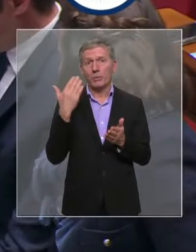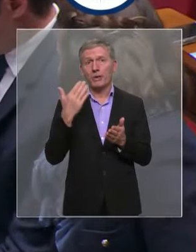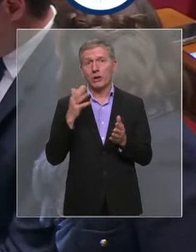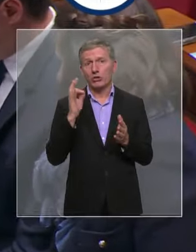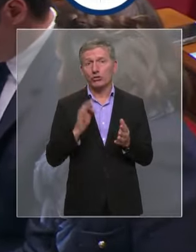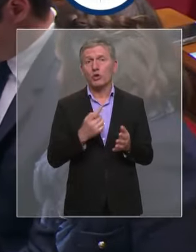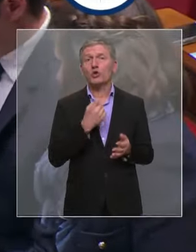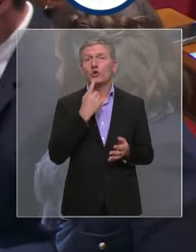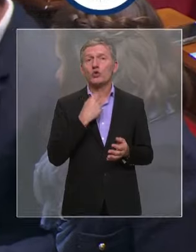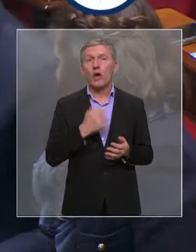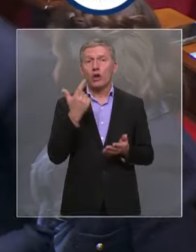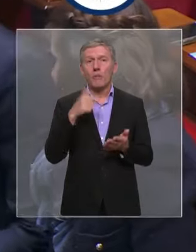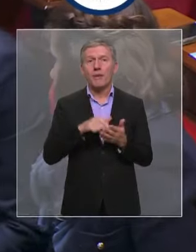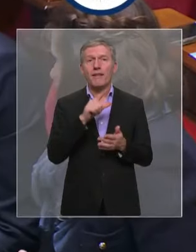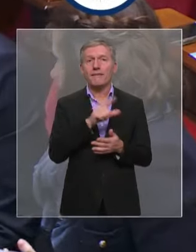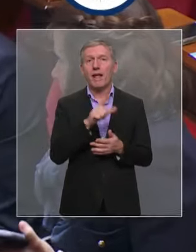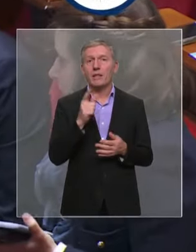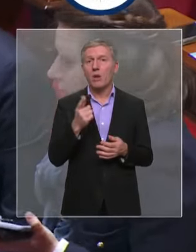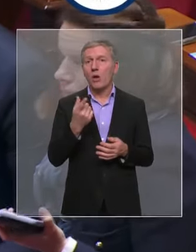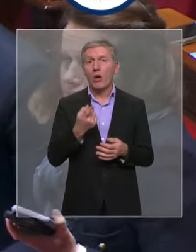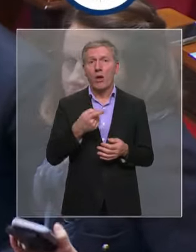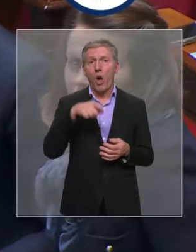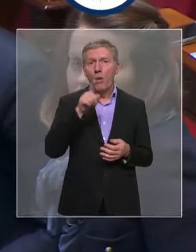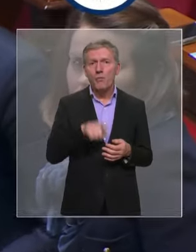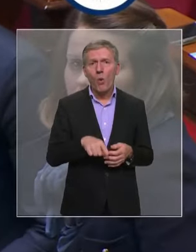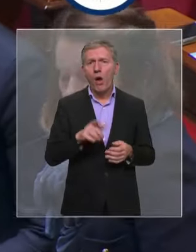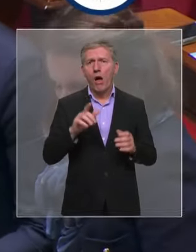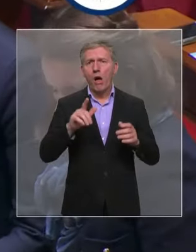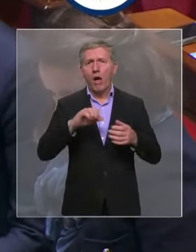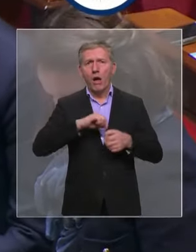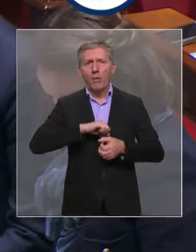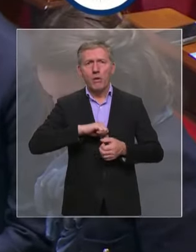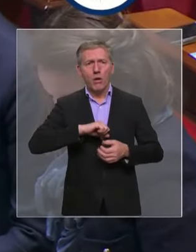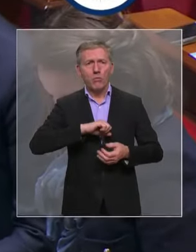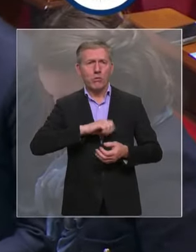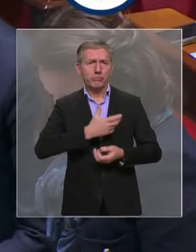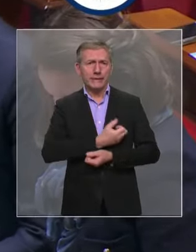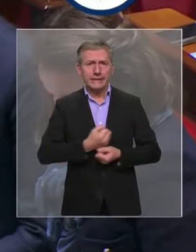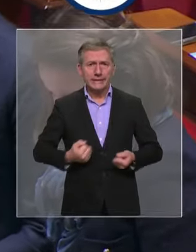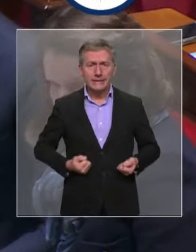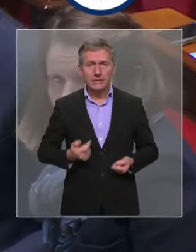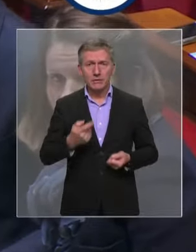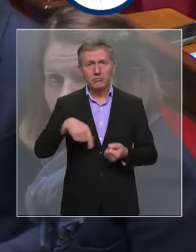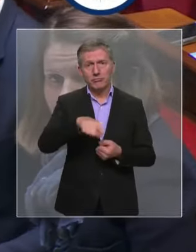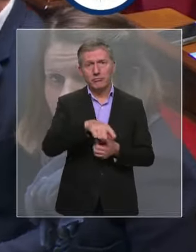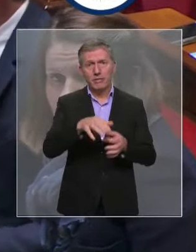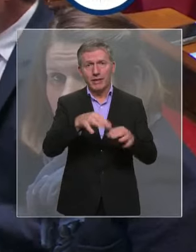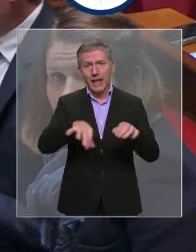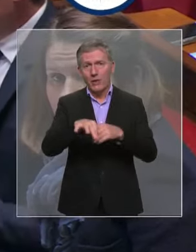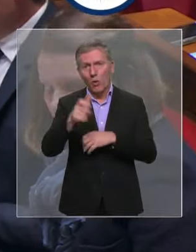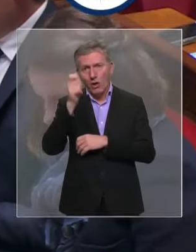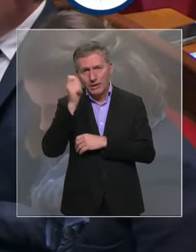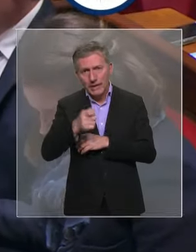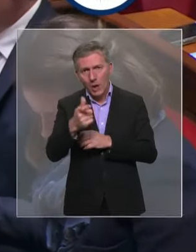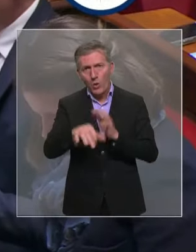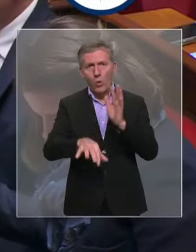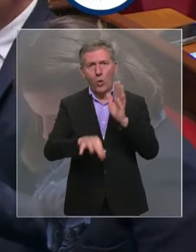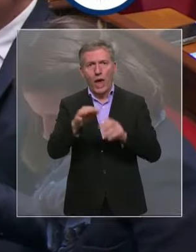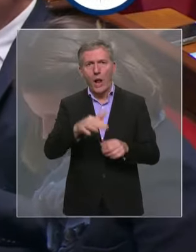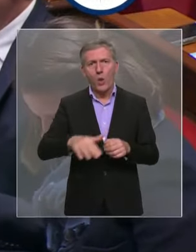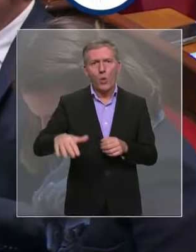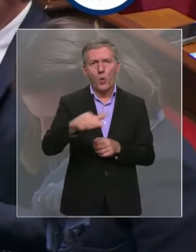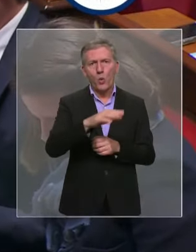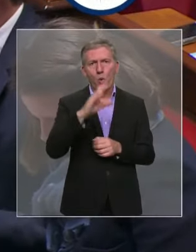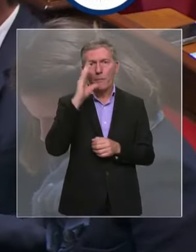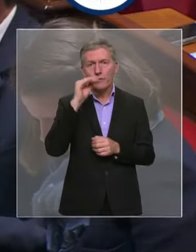effectivement juin 2022, nous n'ayons pas connu un mois sans restriction d'usage. Je veux avant toute chose saluer les élus de ce territoire et l'ensemble des professionnels, parce